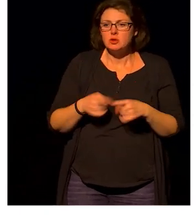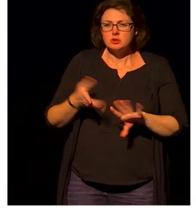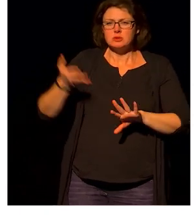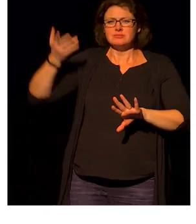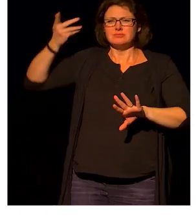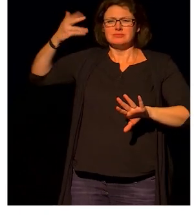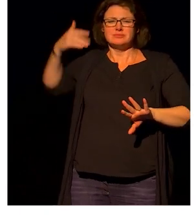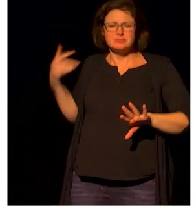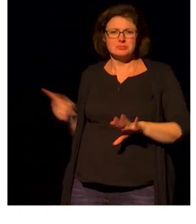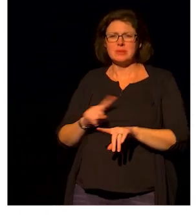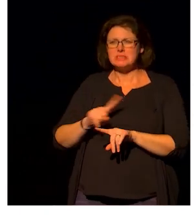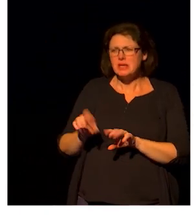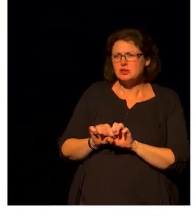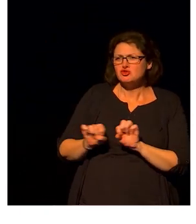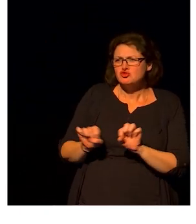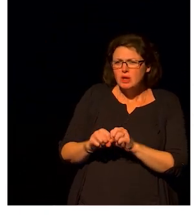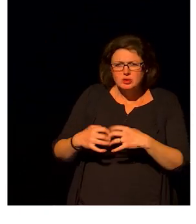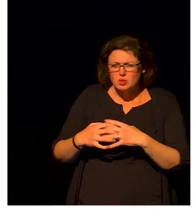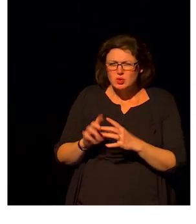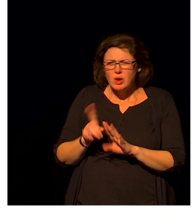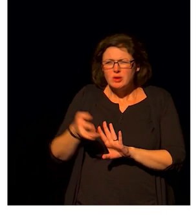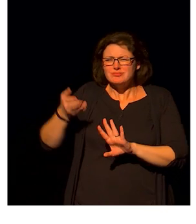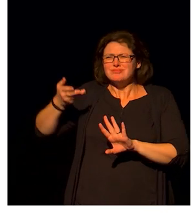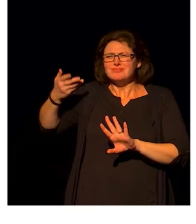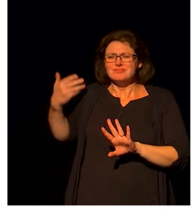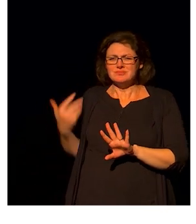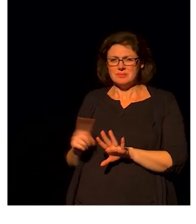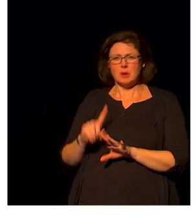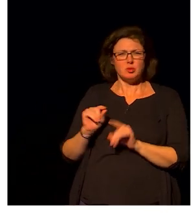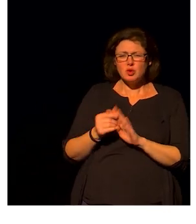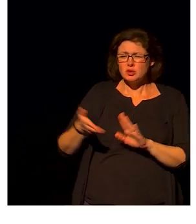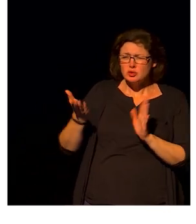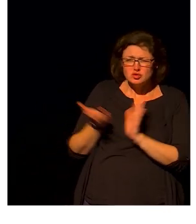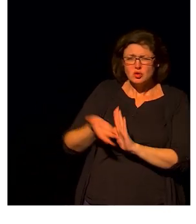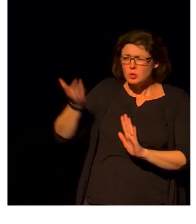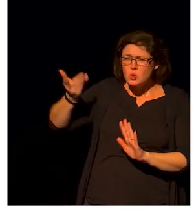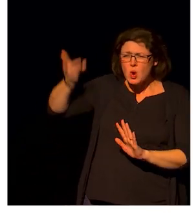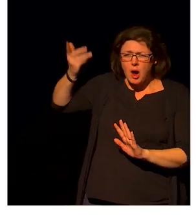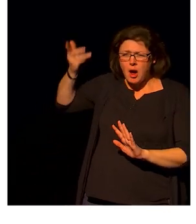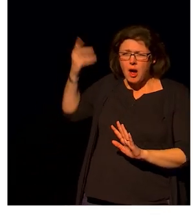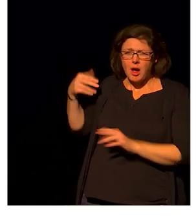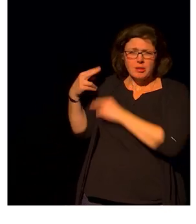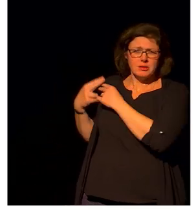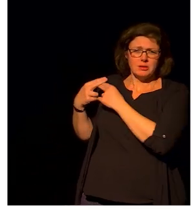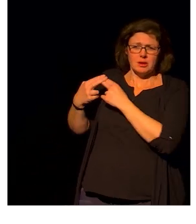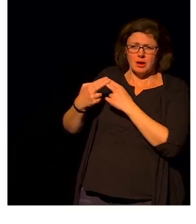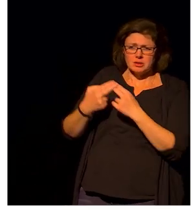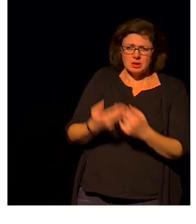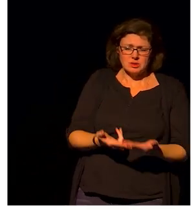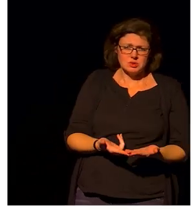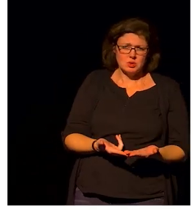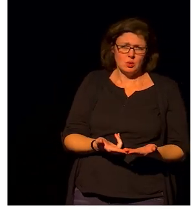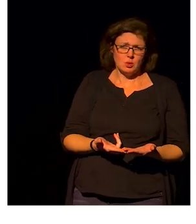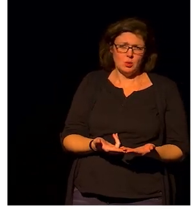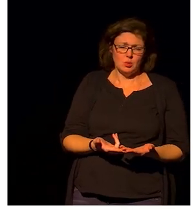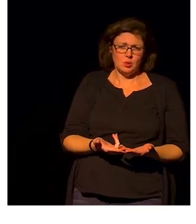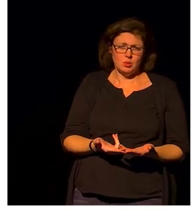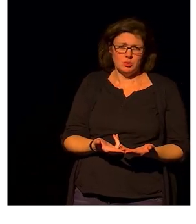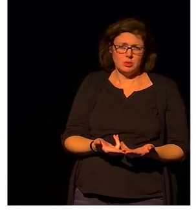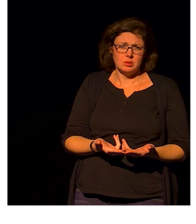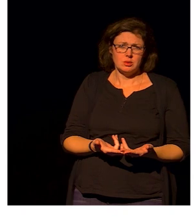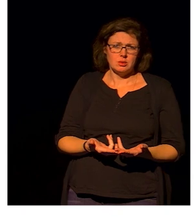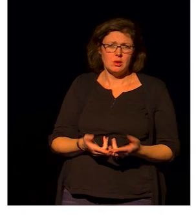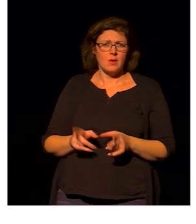kann, sondern das hat eine uralte Tradition, die einen schon das